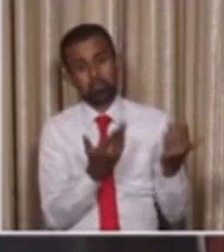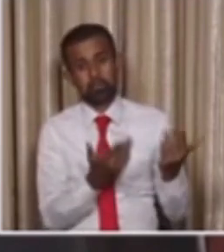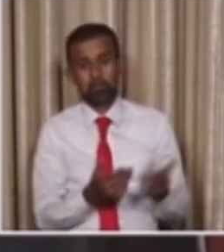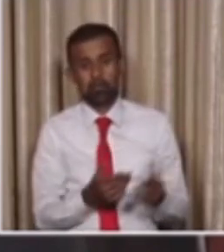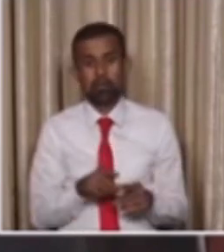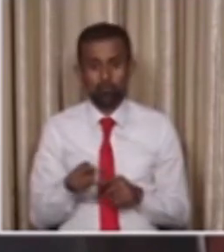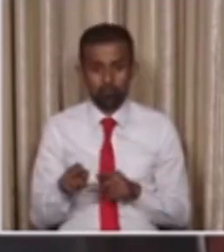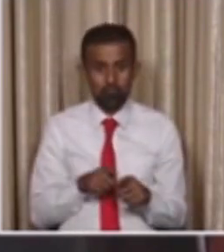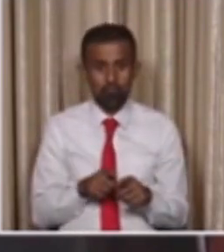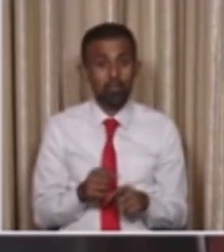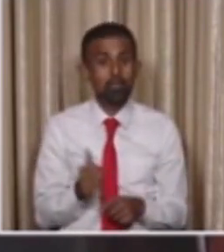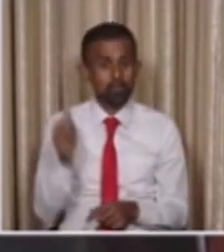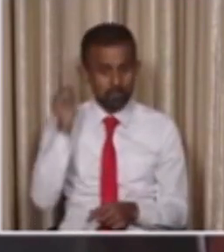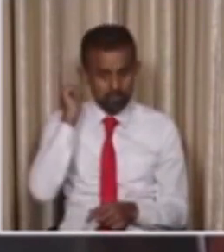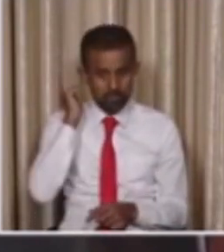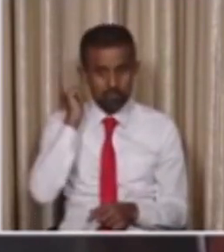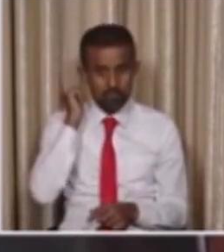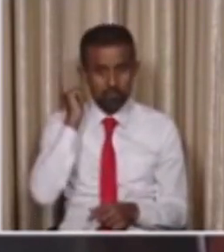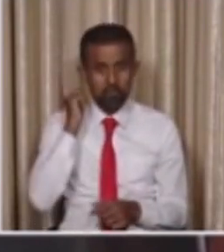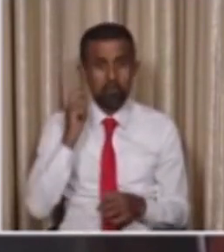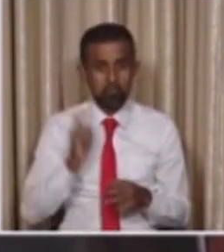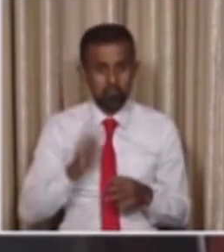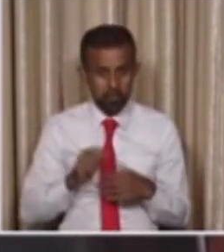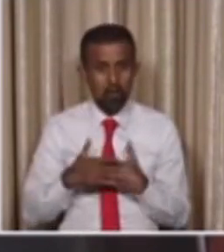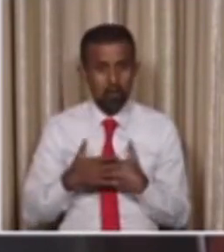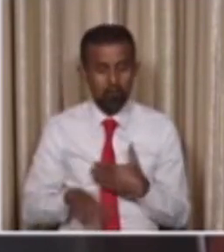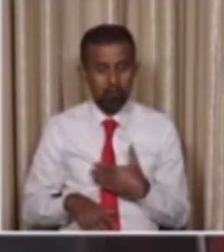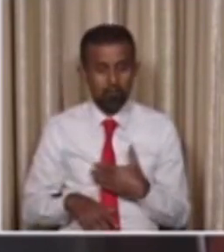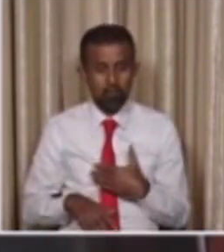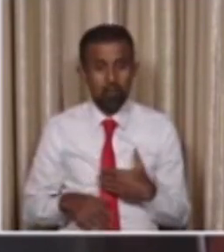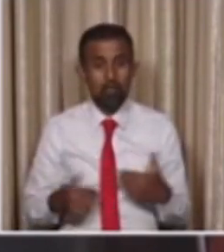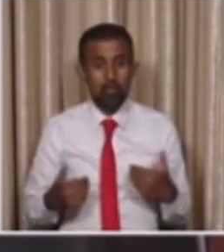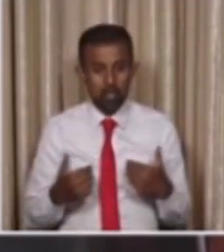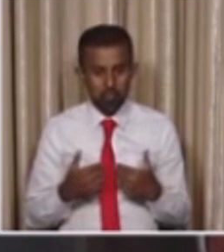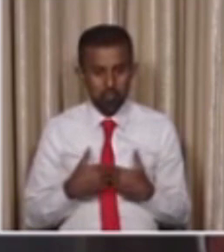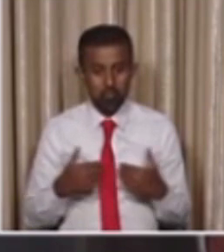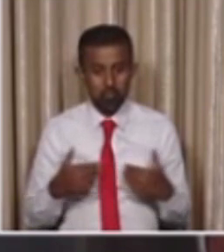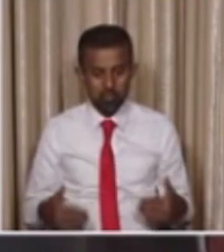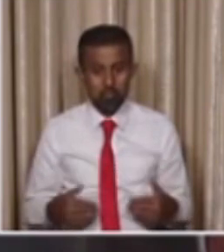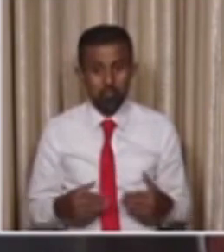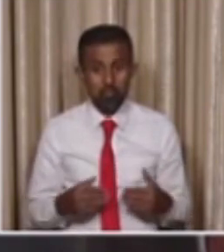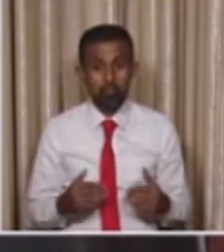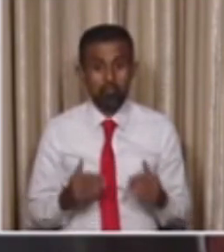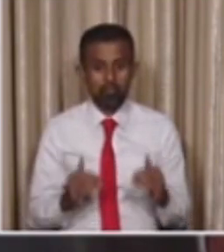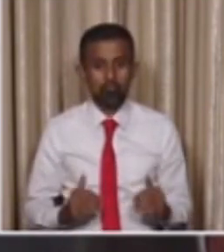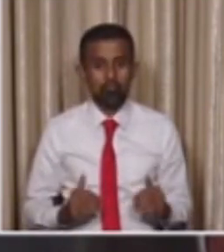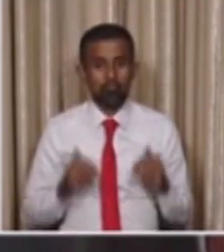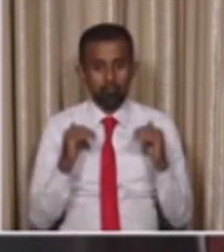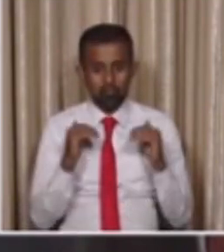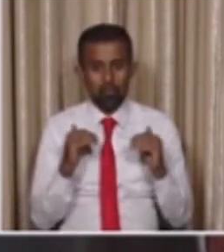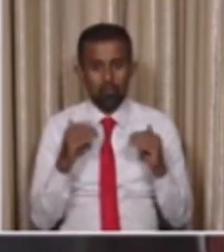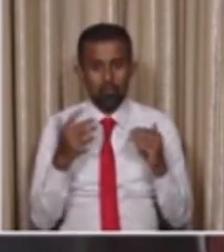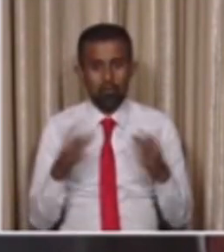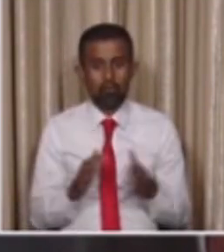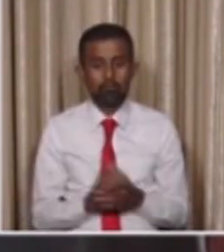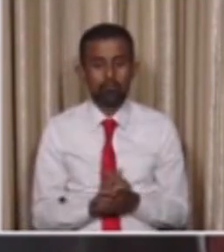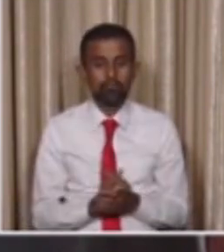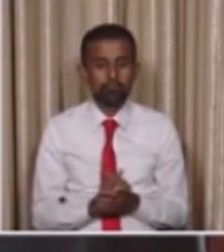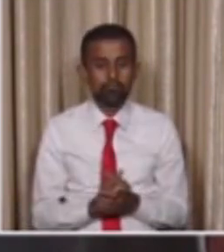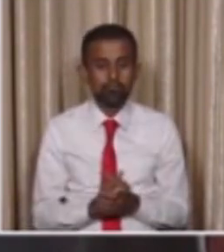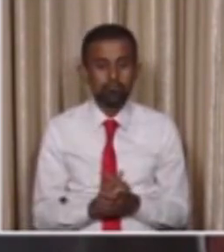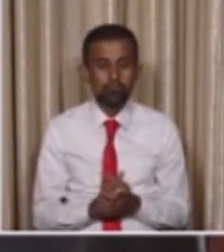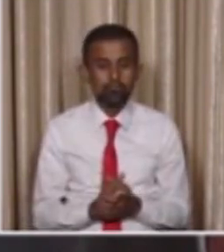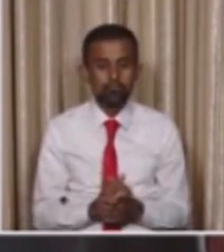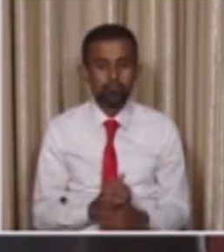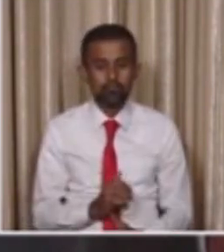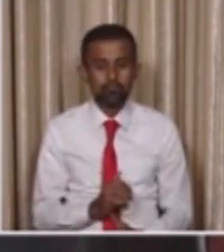එවැනි තත්ත්වයක් තුළ ඒ සියලු අභියෝග මැද්දෙ තමයි අපි මේ වර්ධනය ළඟා කරගෙන තියෙන ගරු නියෝජ්‍ය